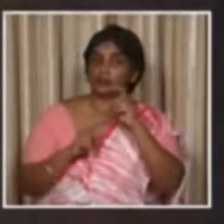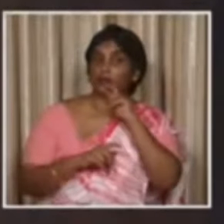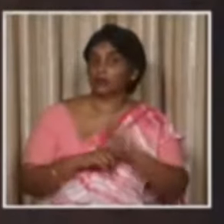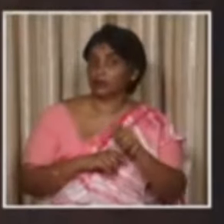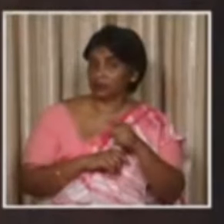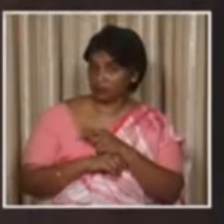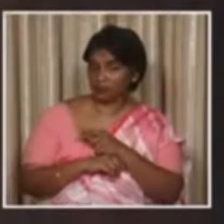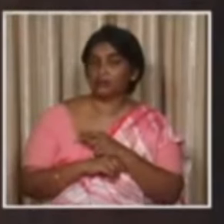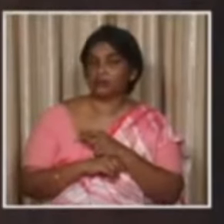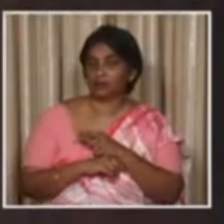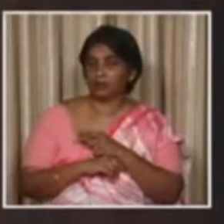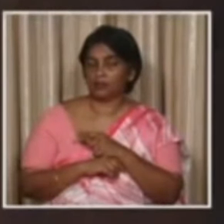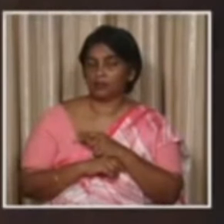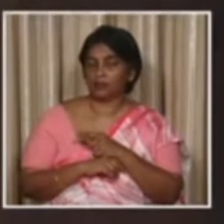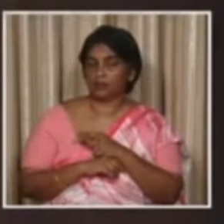විනිශ්චයකාරුන්ට